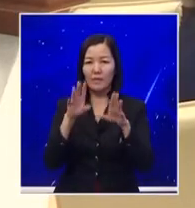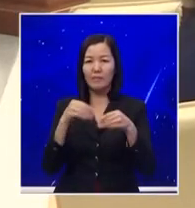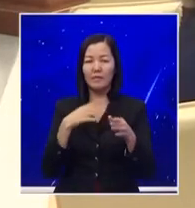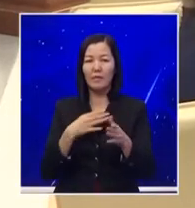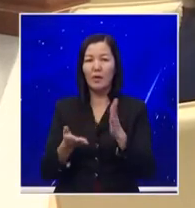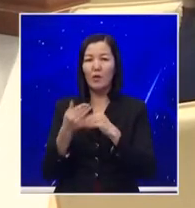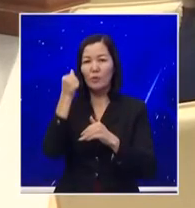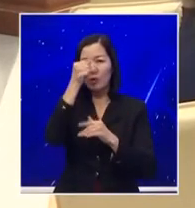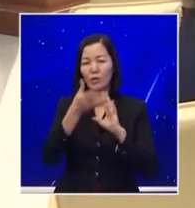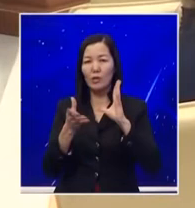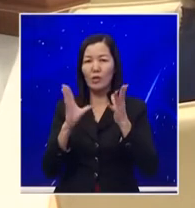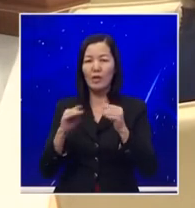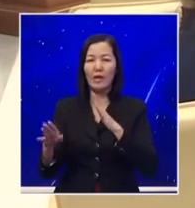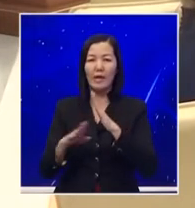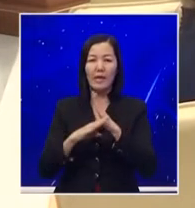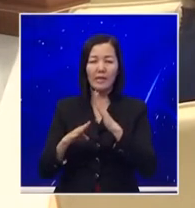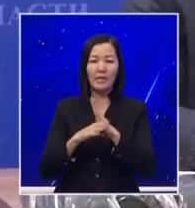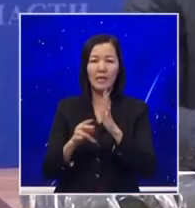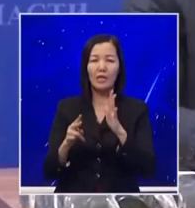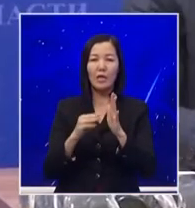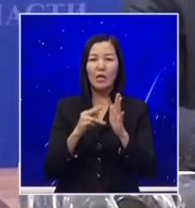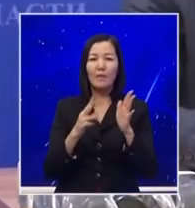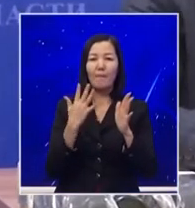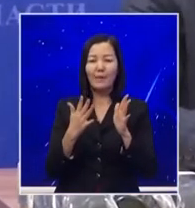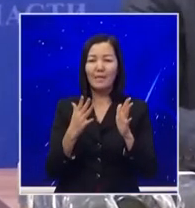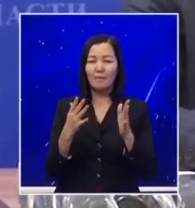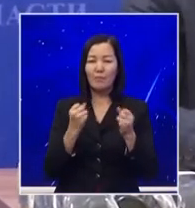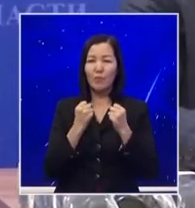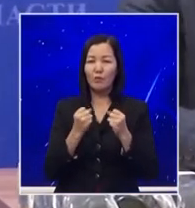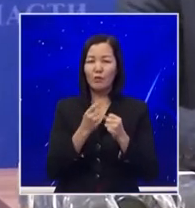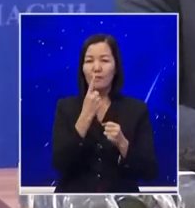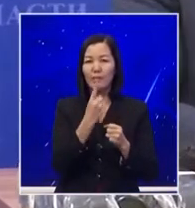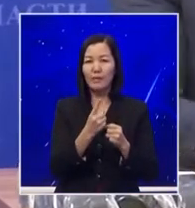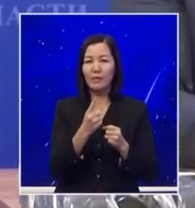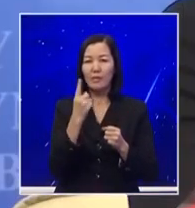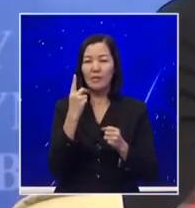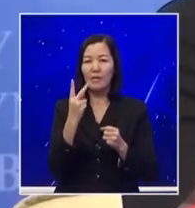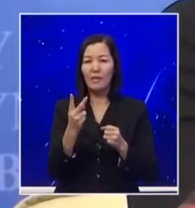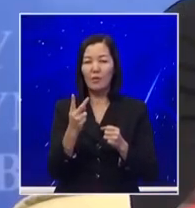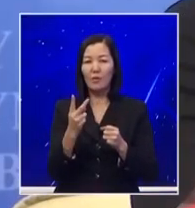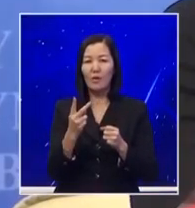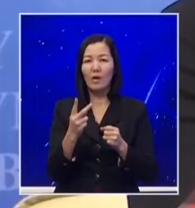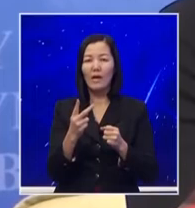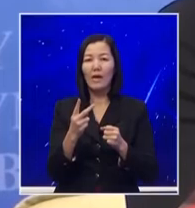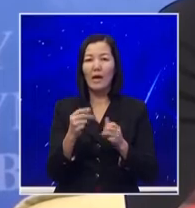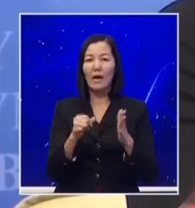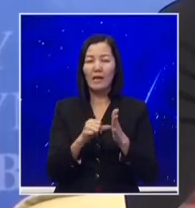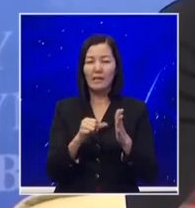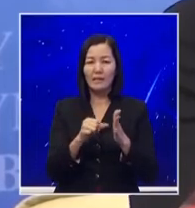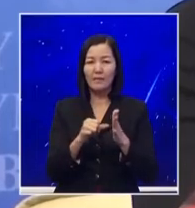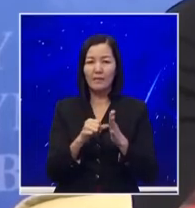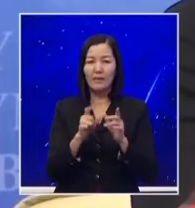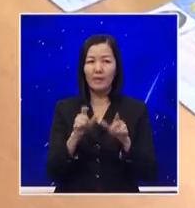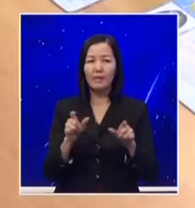Өткен жыл қорытындысы бойынша Шинкюкушинкай каратэден жетісулық 5 спортшы біріншіден, біреуі екіншіден егер атанды. Оларға Жапонияда арнайы